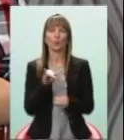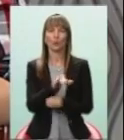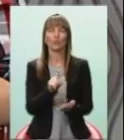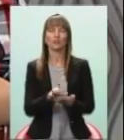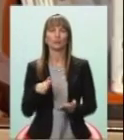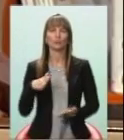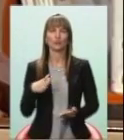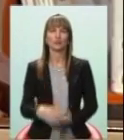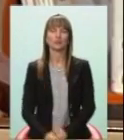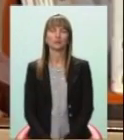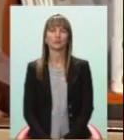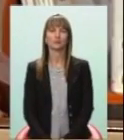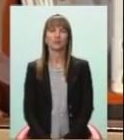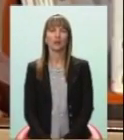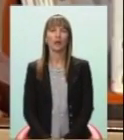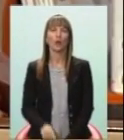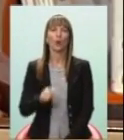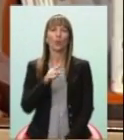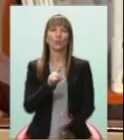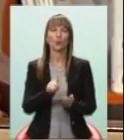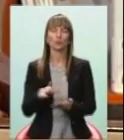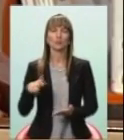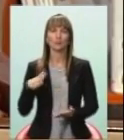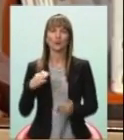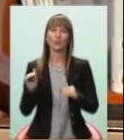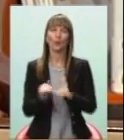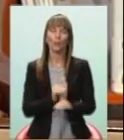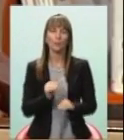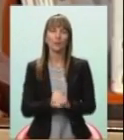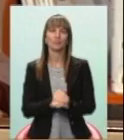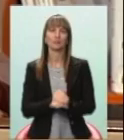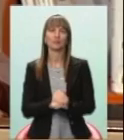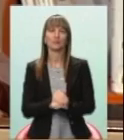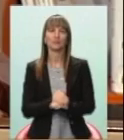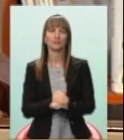має бути? Він має бути добрим,